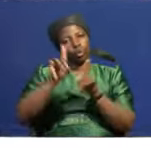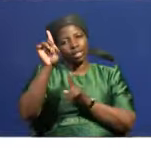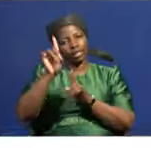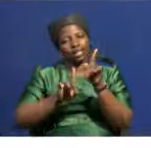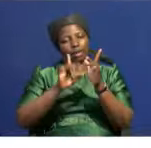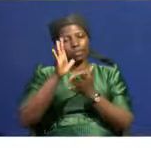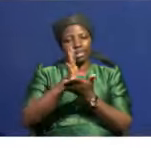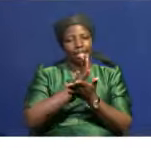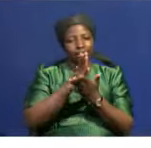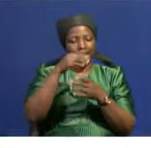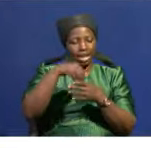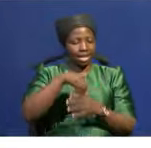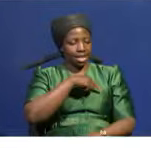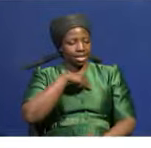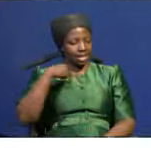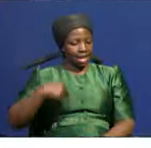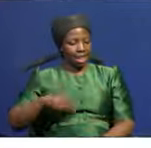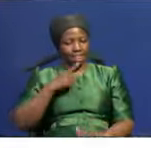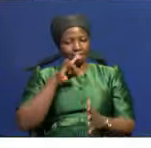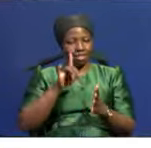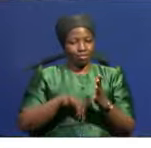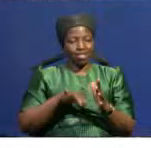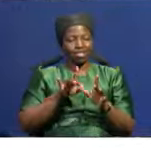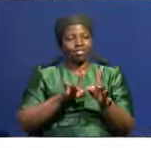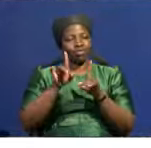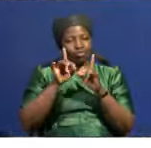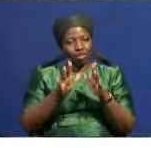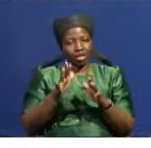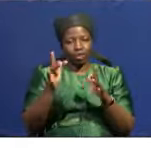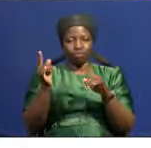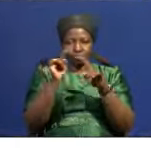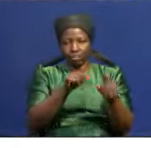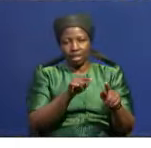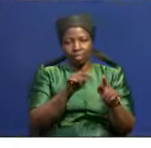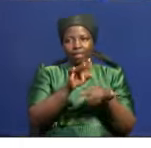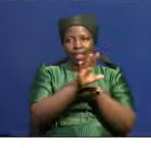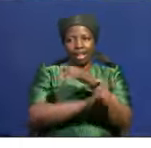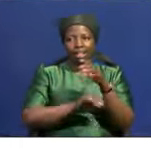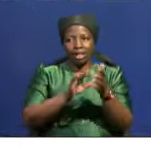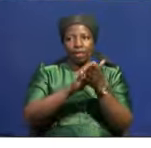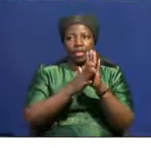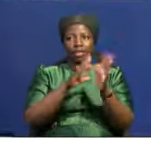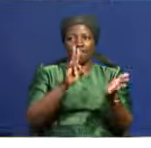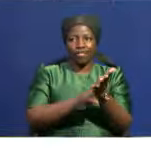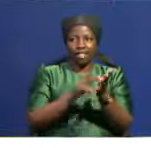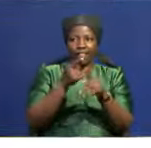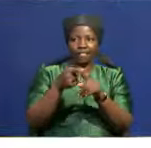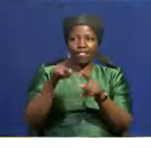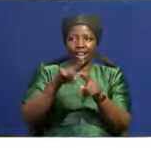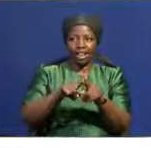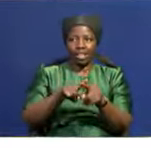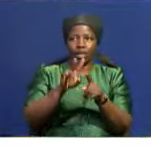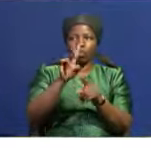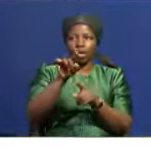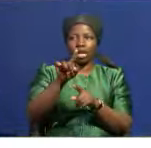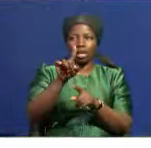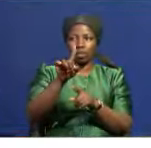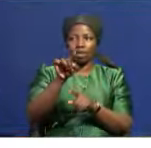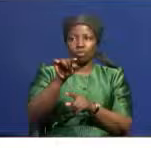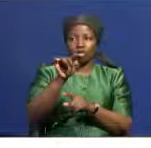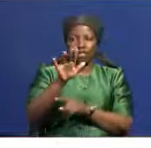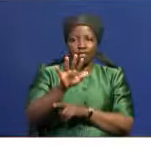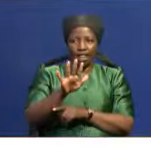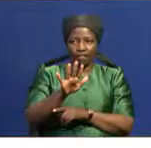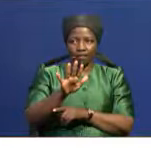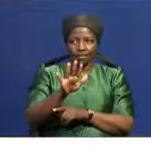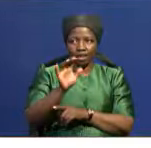China, watalii wanaoingia nchini humo bila visa wameongezeka zaidi ya mara 1.5 mwaka baada ya mwaka.